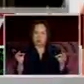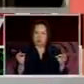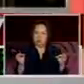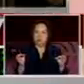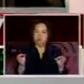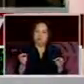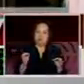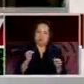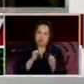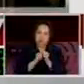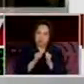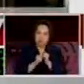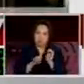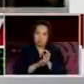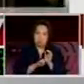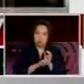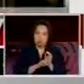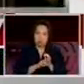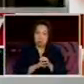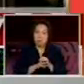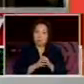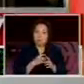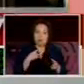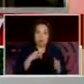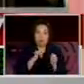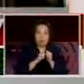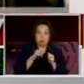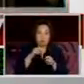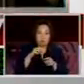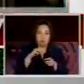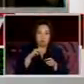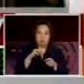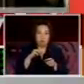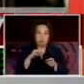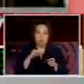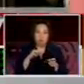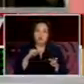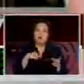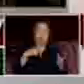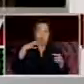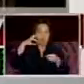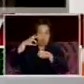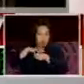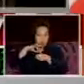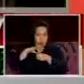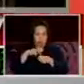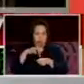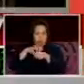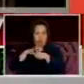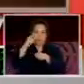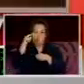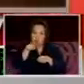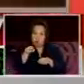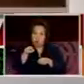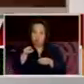ka, ulit bibigyan ka ng mamahaling proyekto sa public works na kung saan maaaring